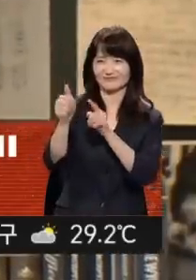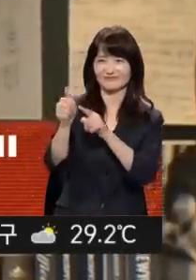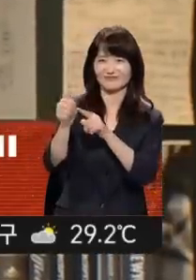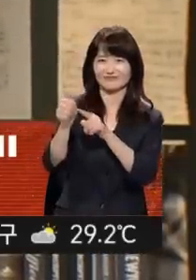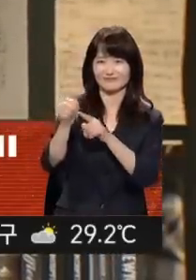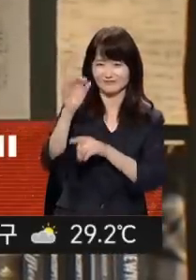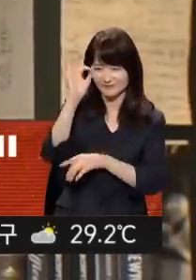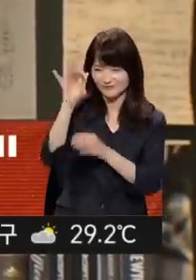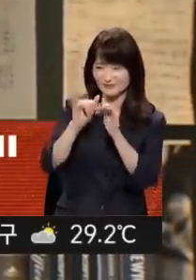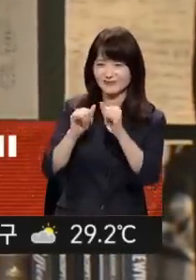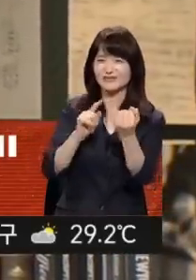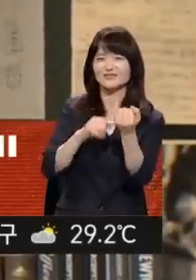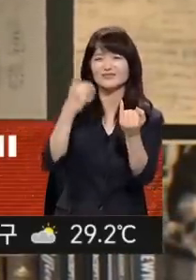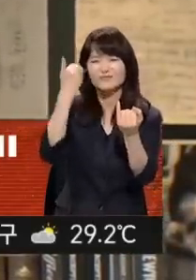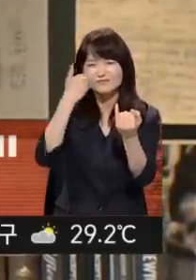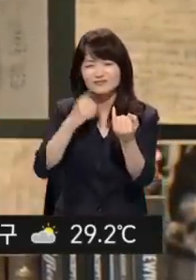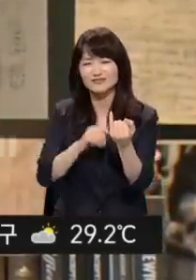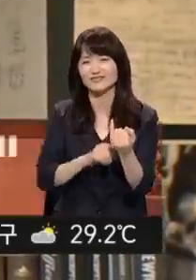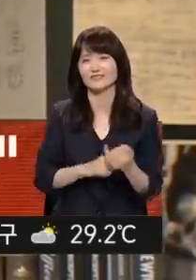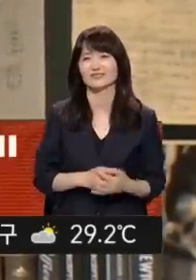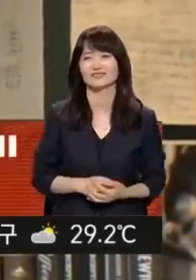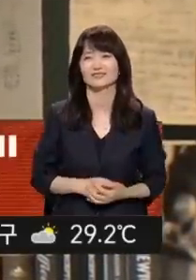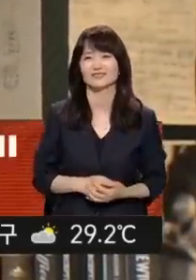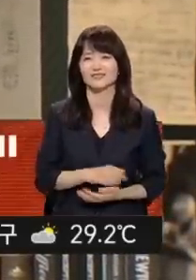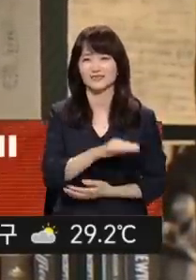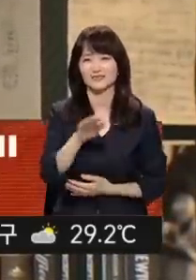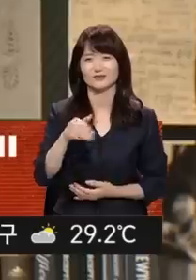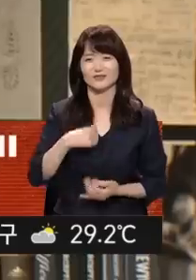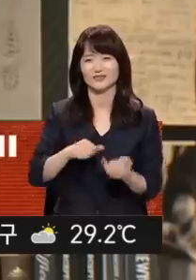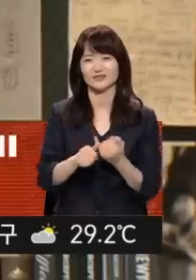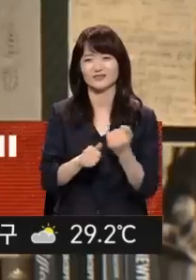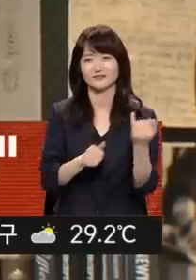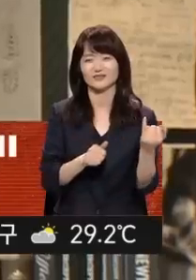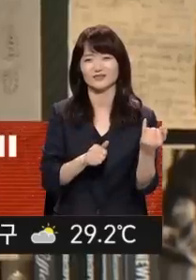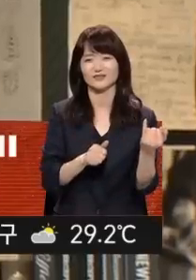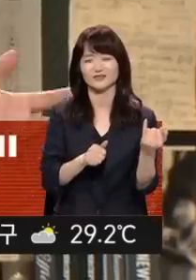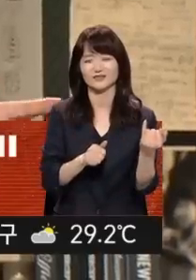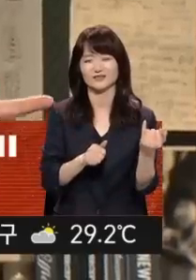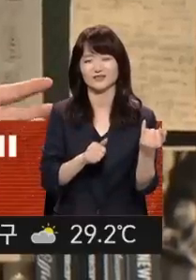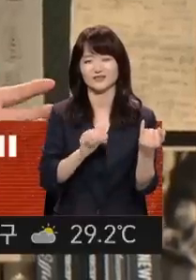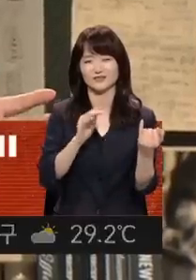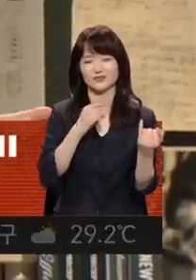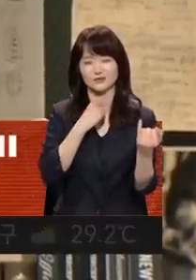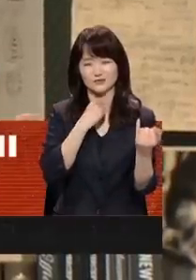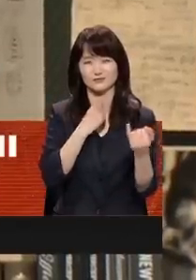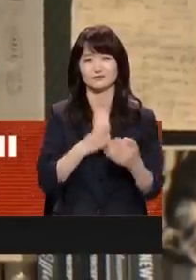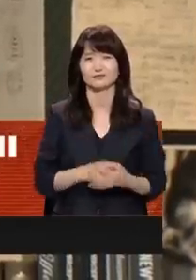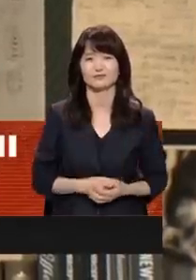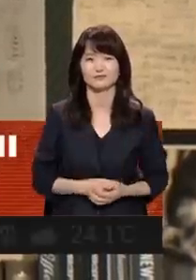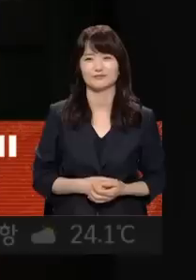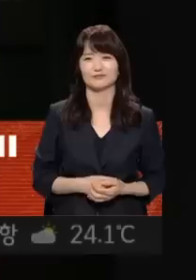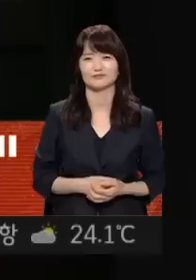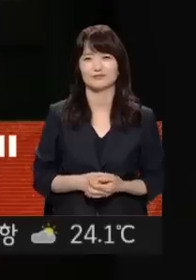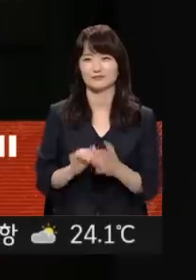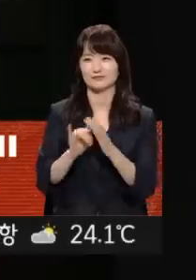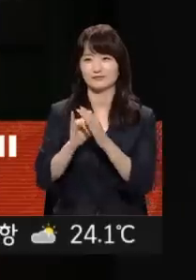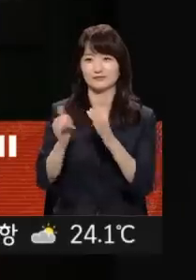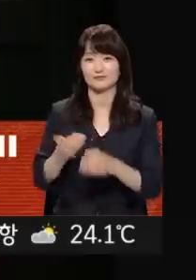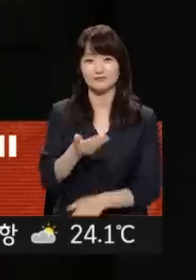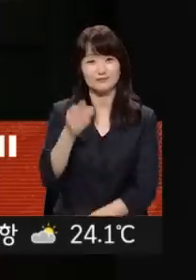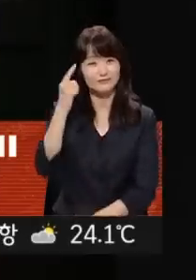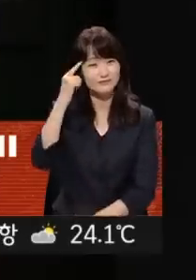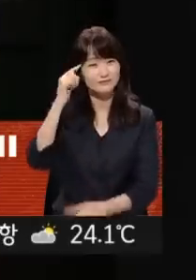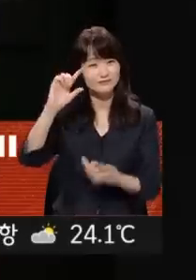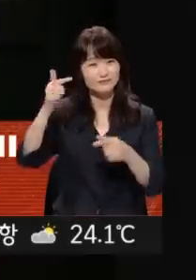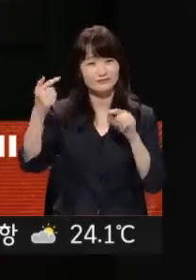여자애 쟤 누구냐 지금 이러면서 우리 며느리 삼고 싶다 우리 가족 여러분들은요 근데 가족 여러분들 생각은 좀